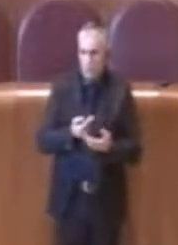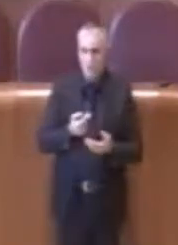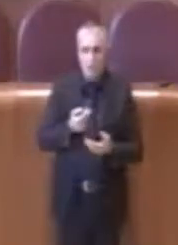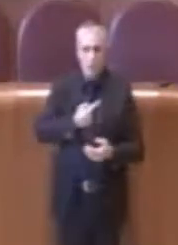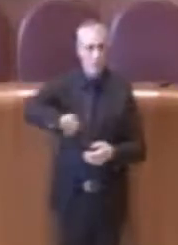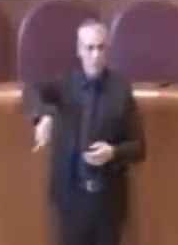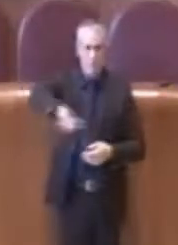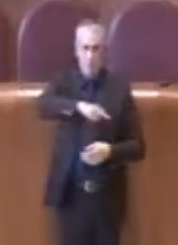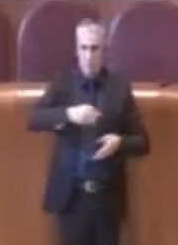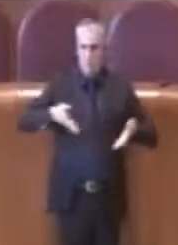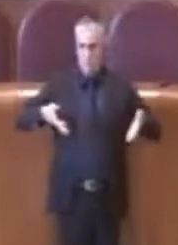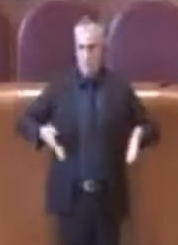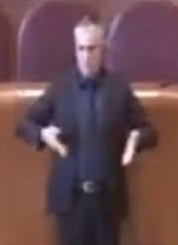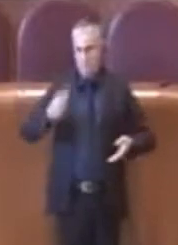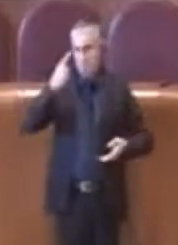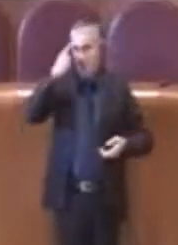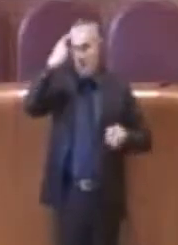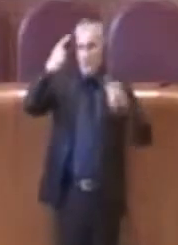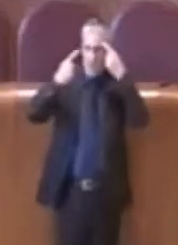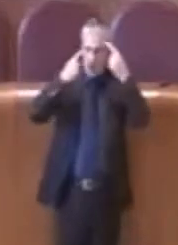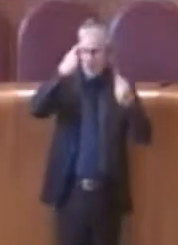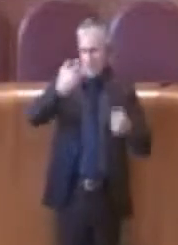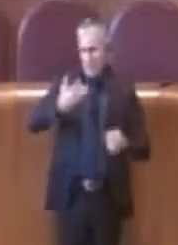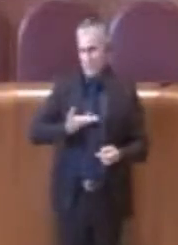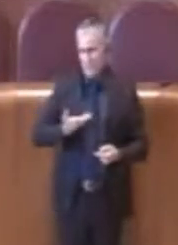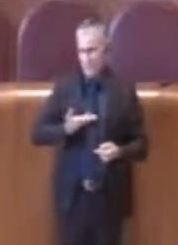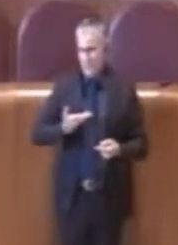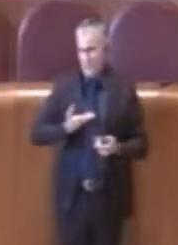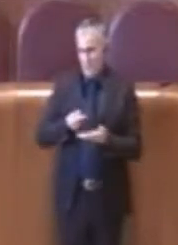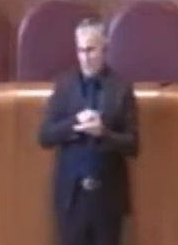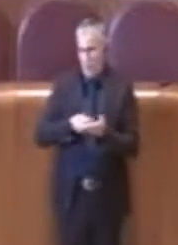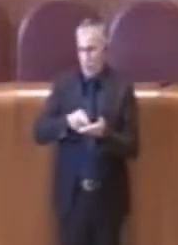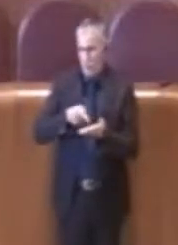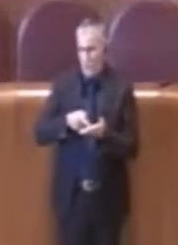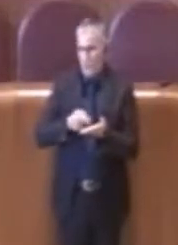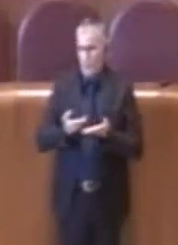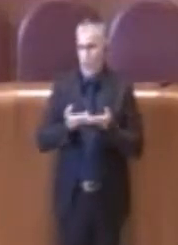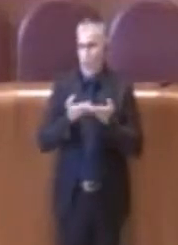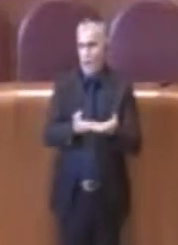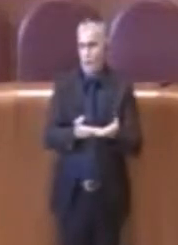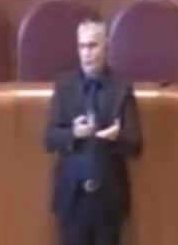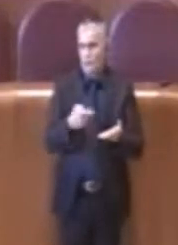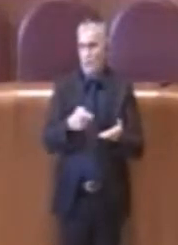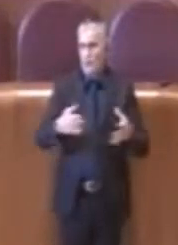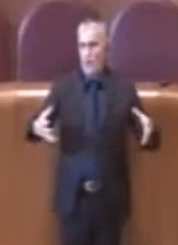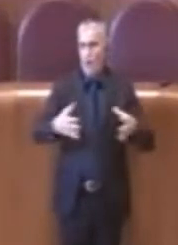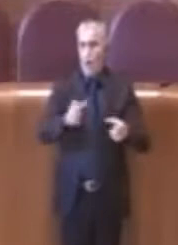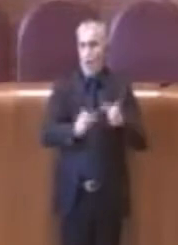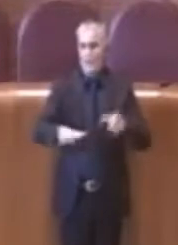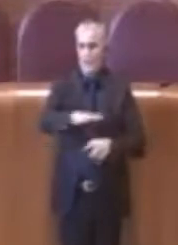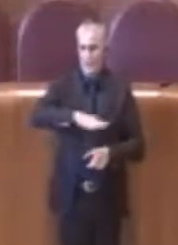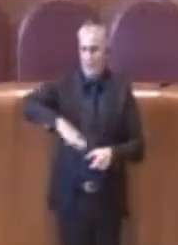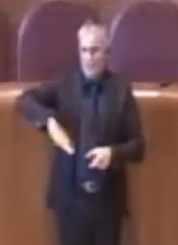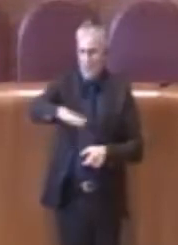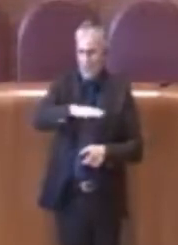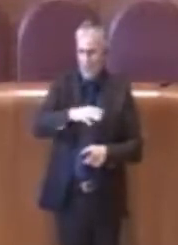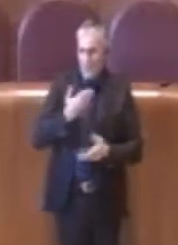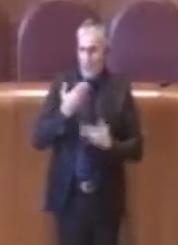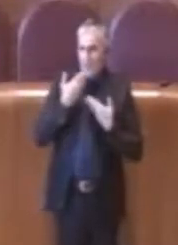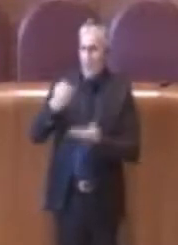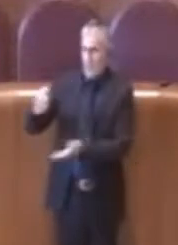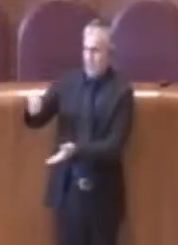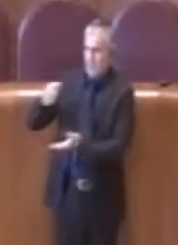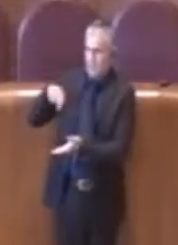mente un progetto che potrebbe essere utile alla collettività da attuare attraverso questo